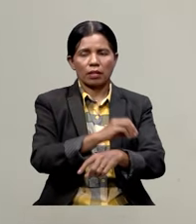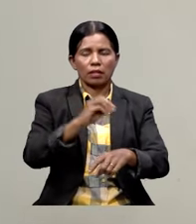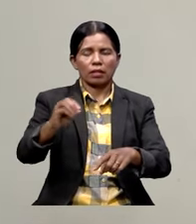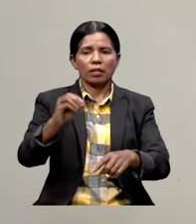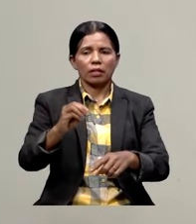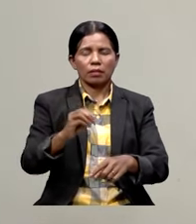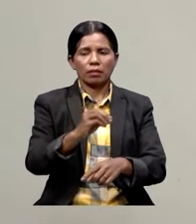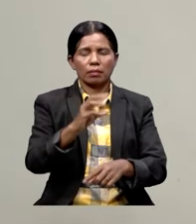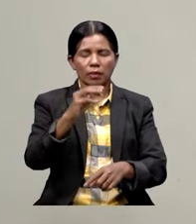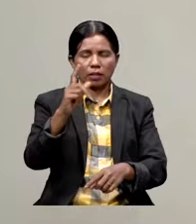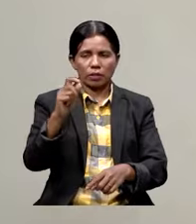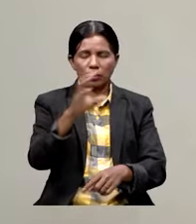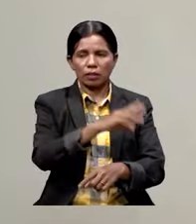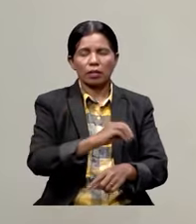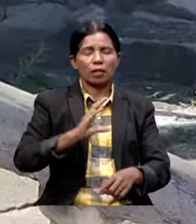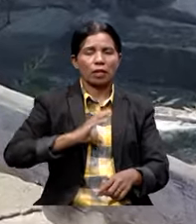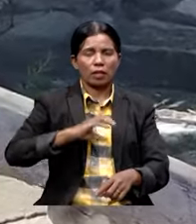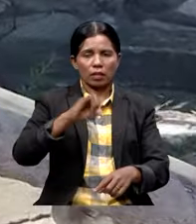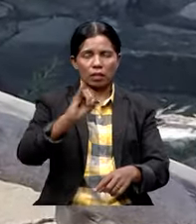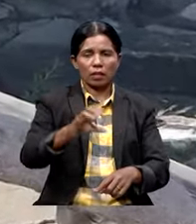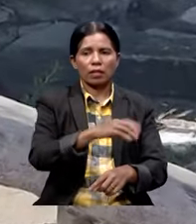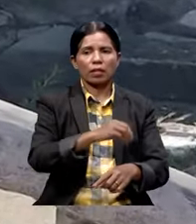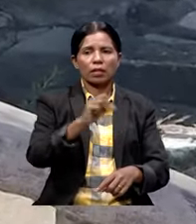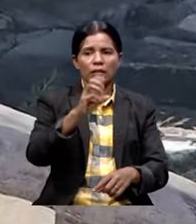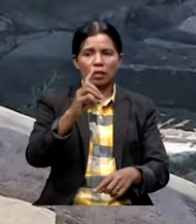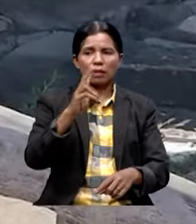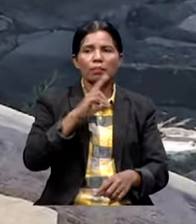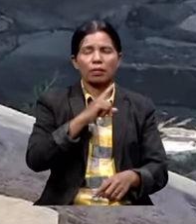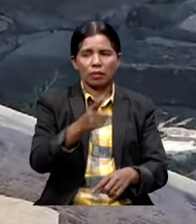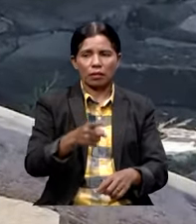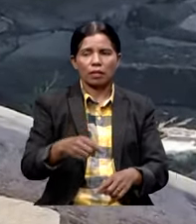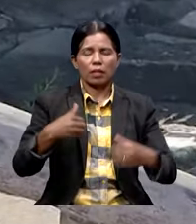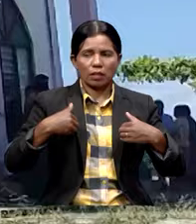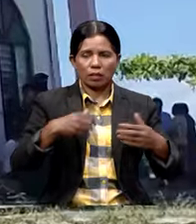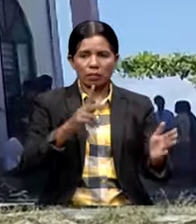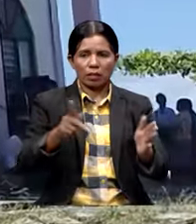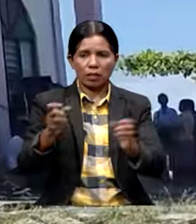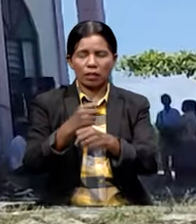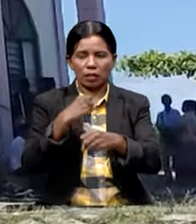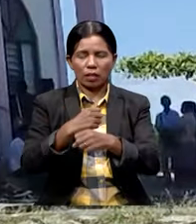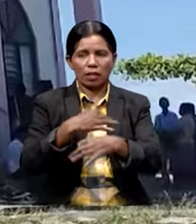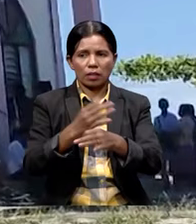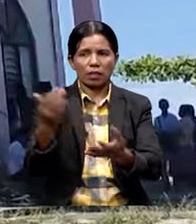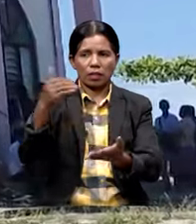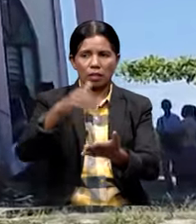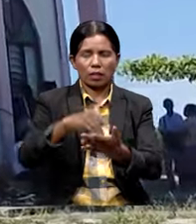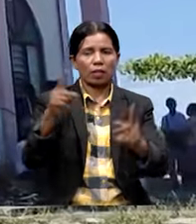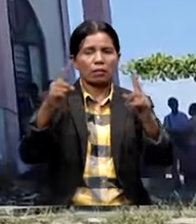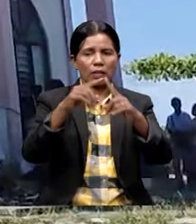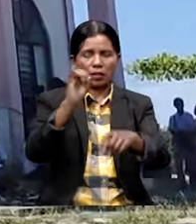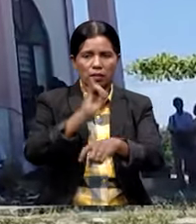Teresinha do Menino Jesus que ligai Justiniano de Souza SDB hateten paróquia e on plano atu halo reabilitação ba igreja